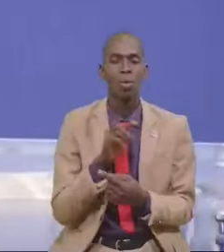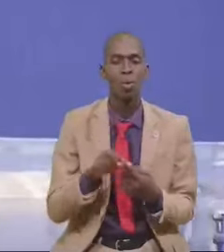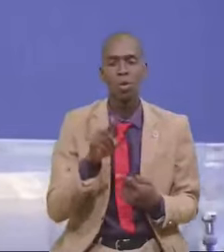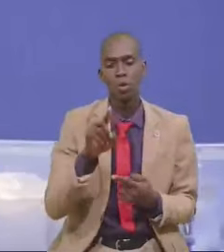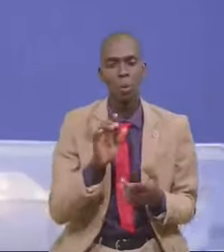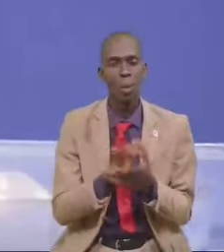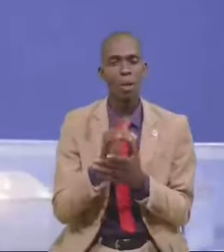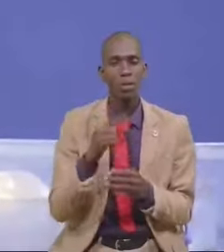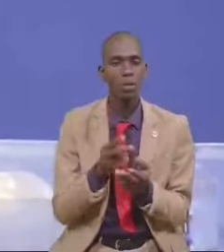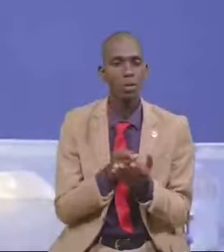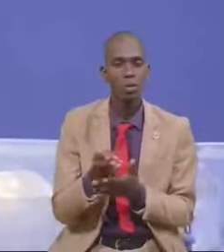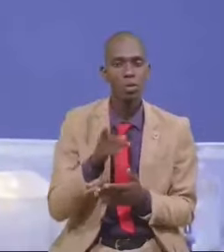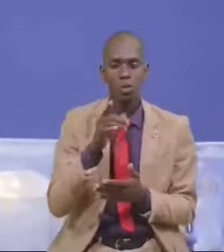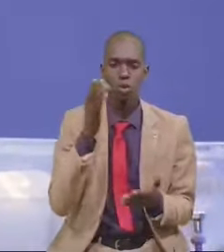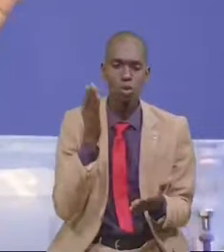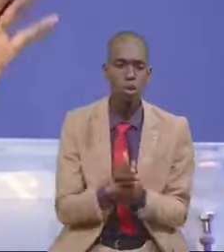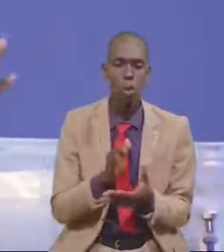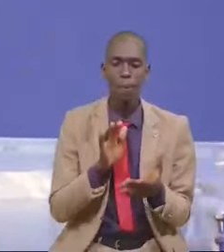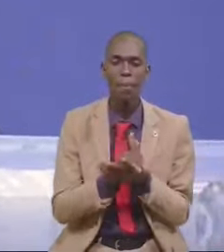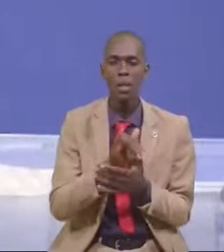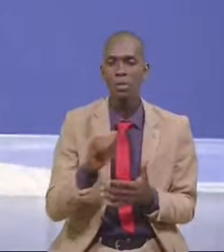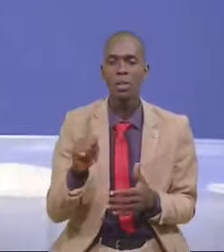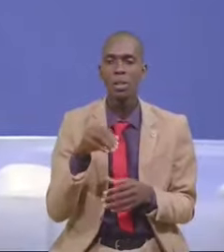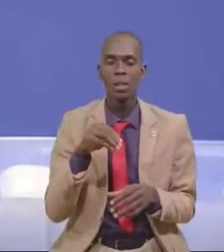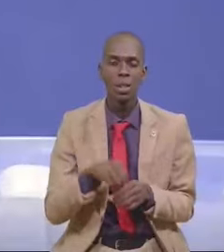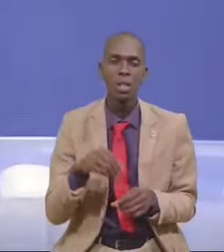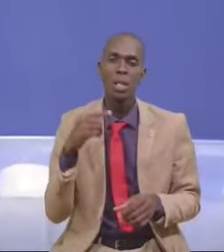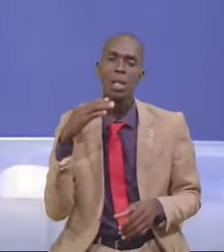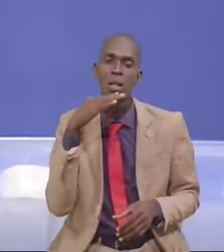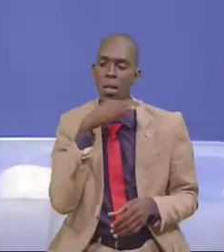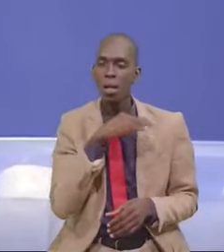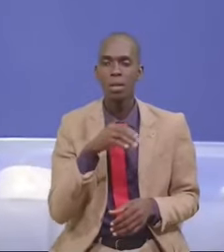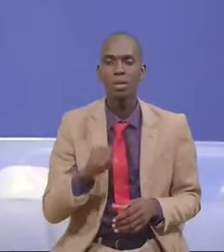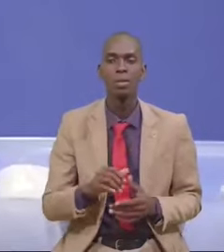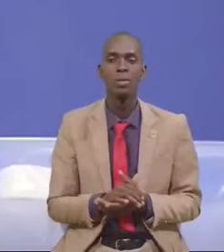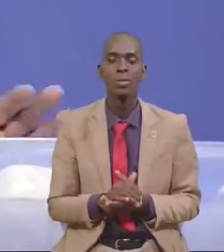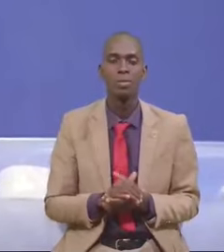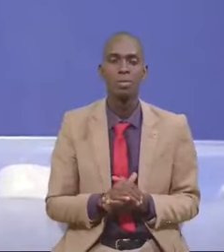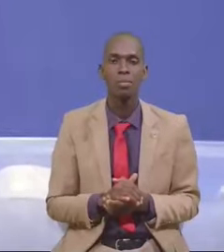Quand vous croyez à la vérité, vous allez cesser de croire au mensonge.